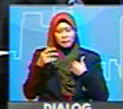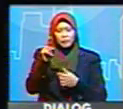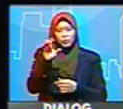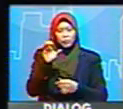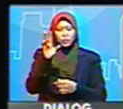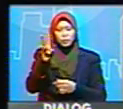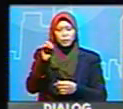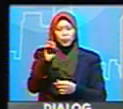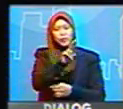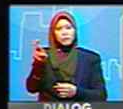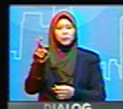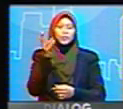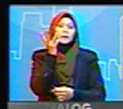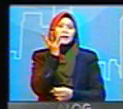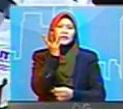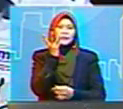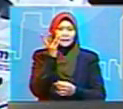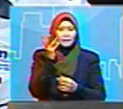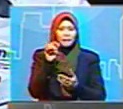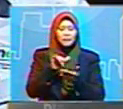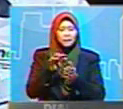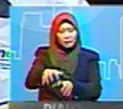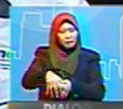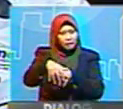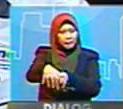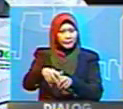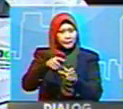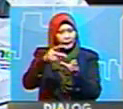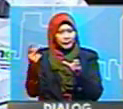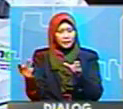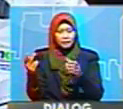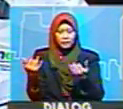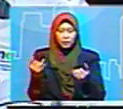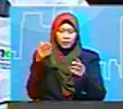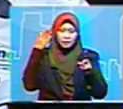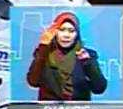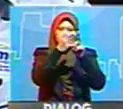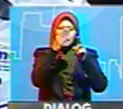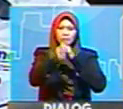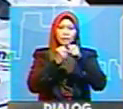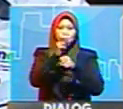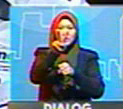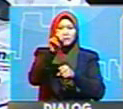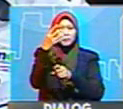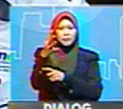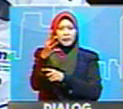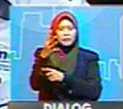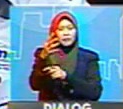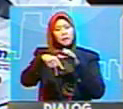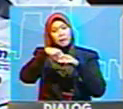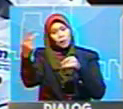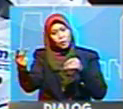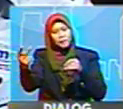107,900 penanam padi dan kita mensasarkan untuk 2014 kepada 40